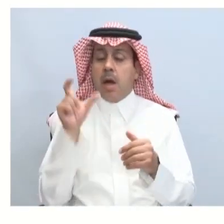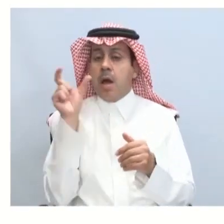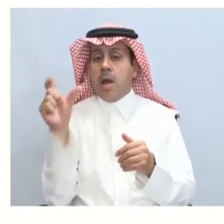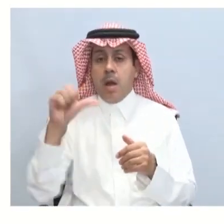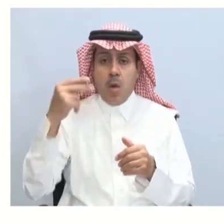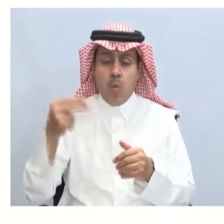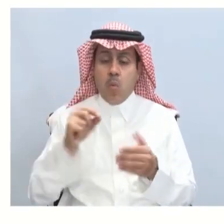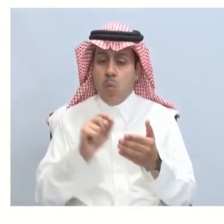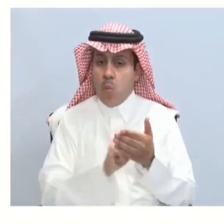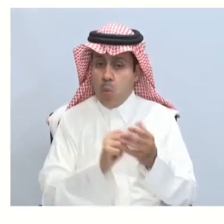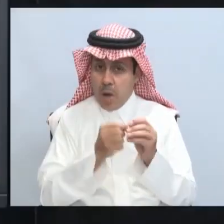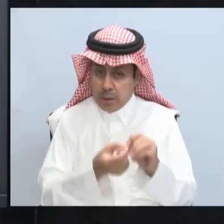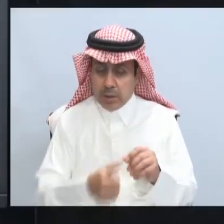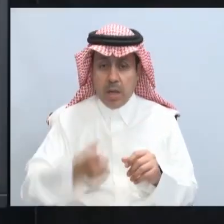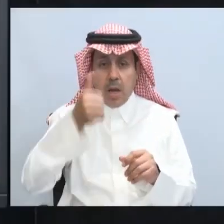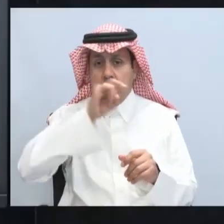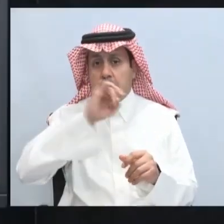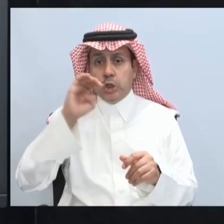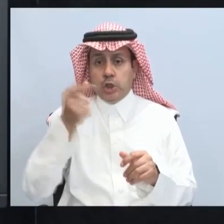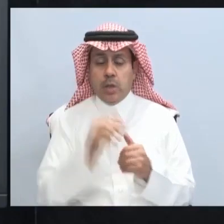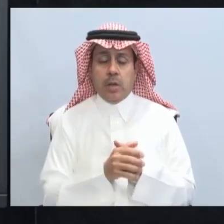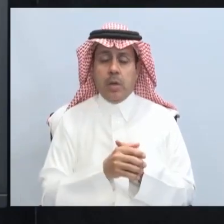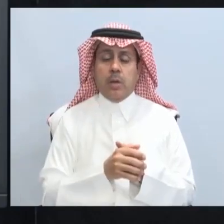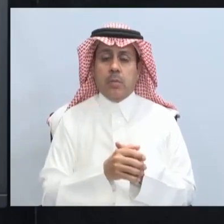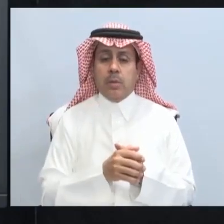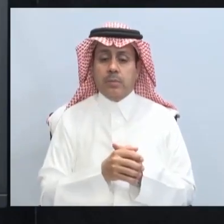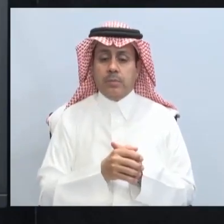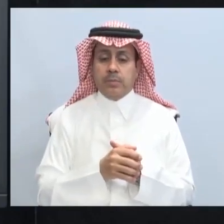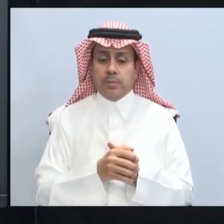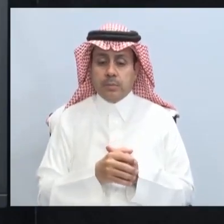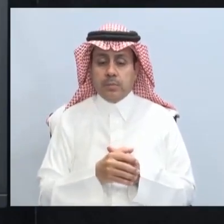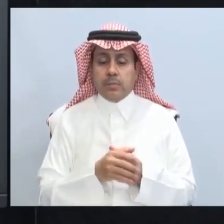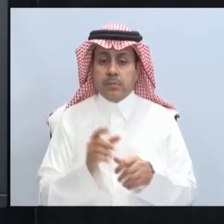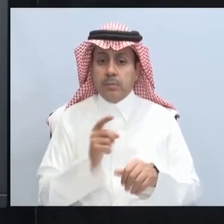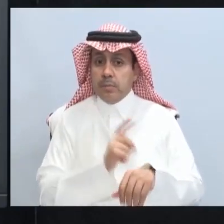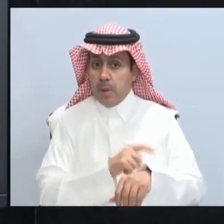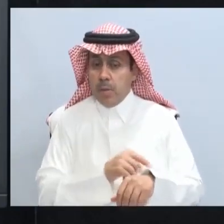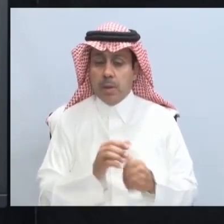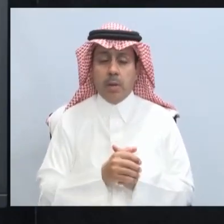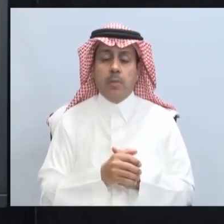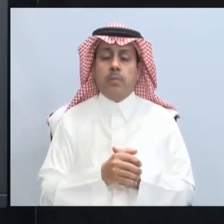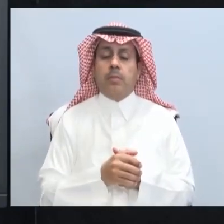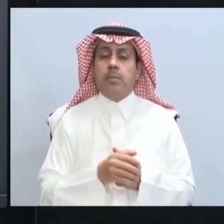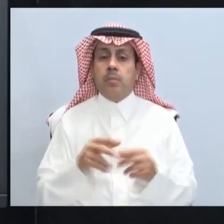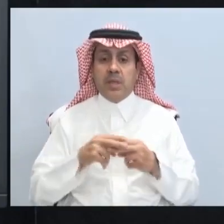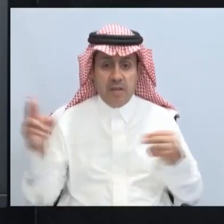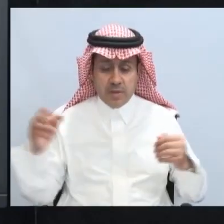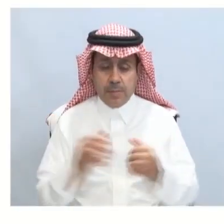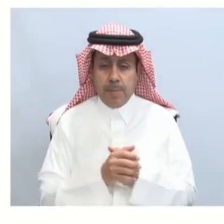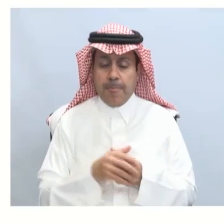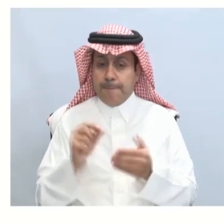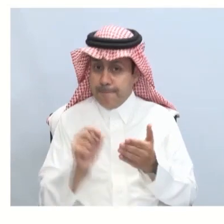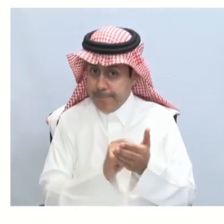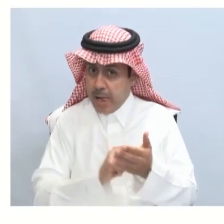عقد الاجاره ومتى ينفسخ عندنا عقود نريد ان نحدد نوع كل منه منها عقد